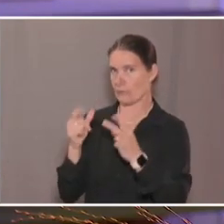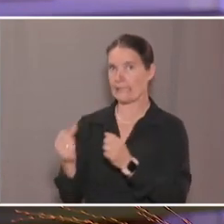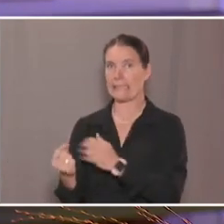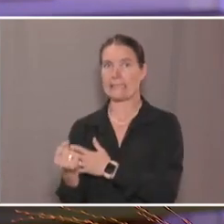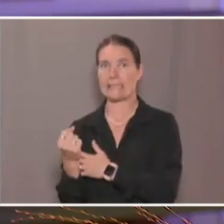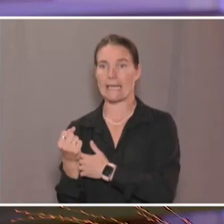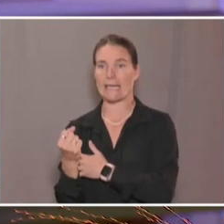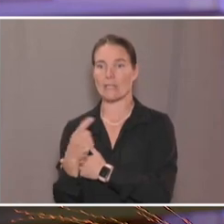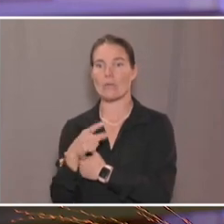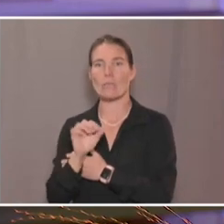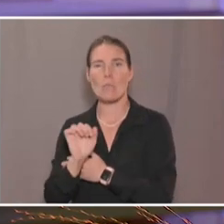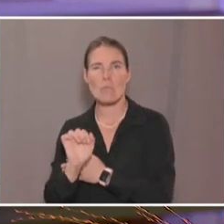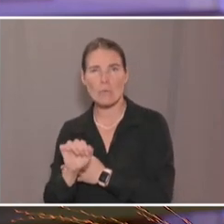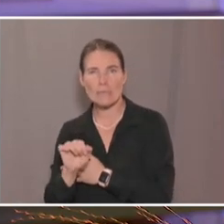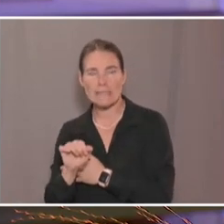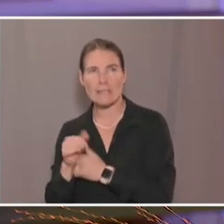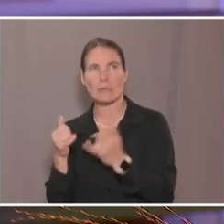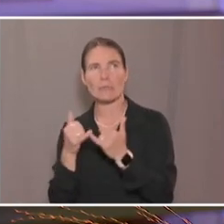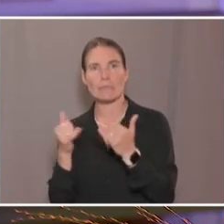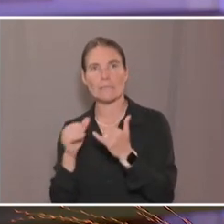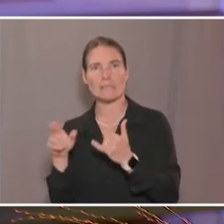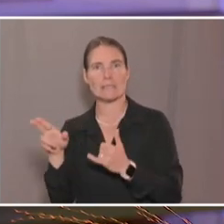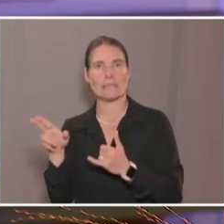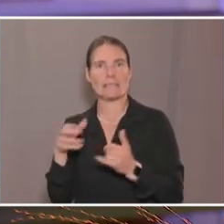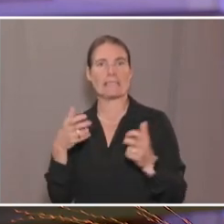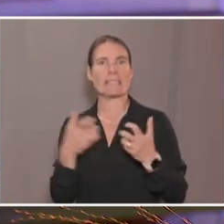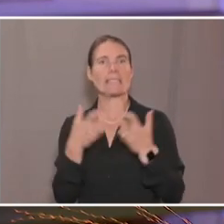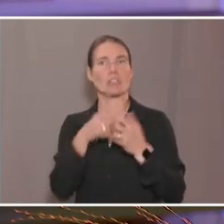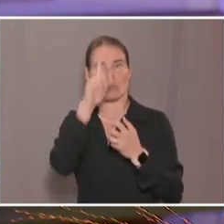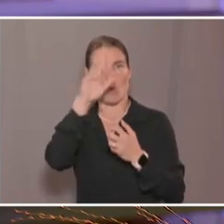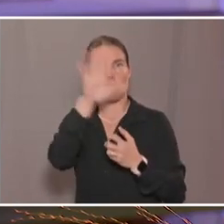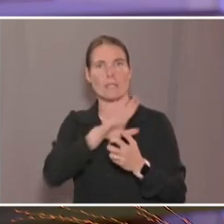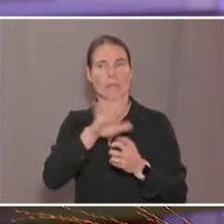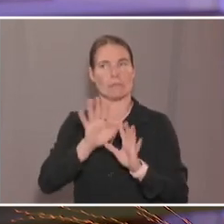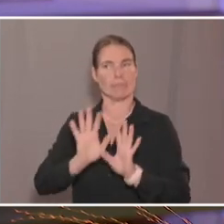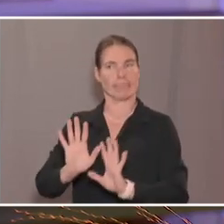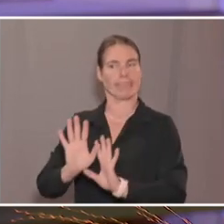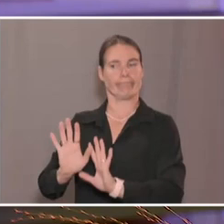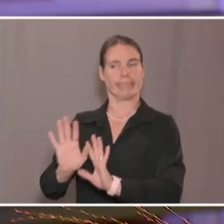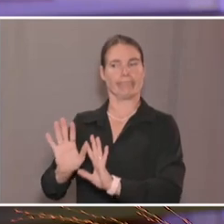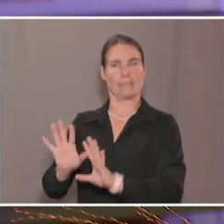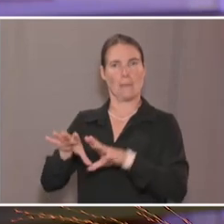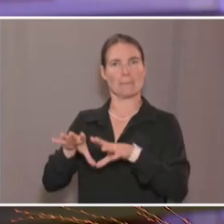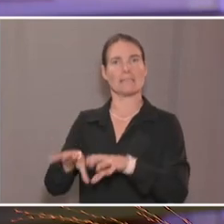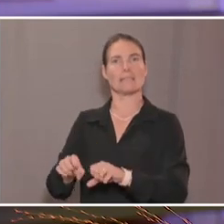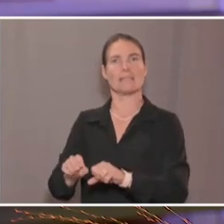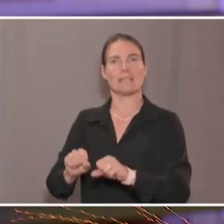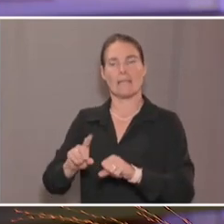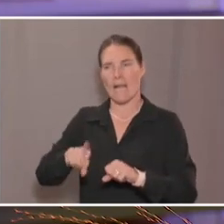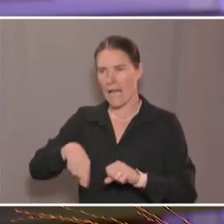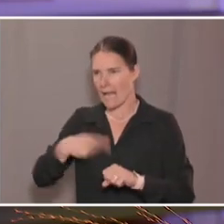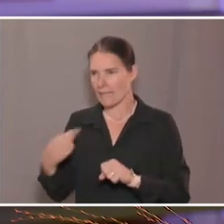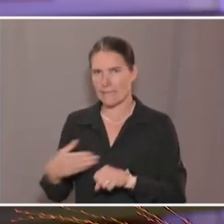vor einem möglicherweise wieder kriegerischen Deutschland besitzen. Alles andere wurde von diesem